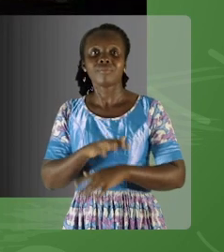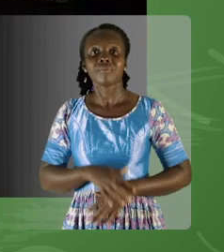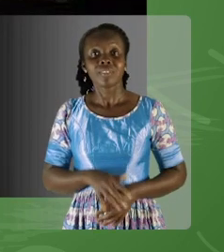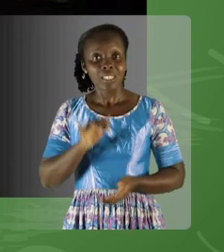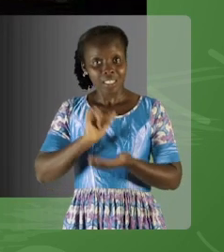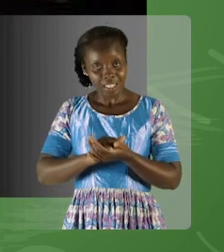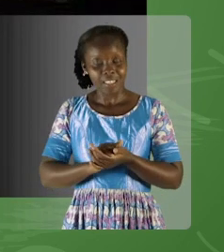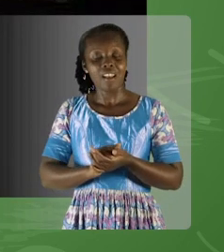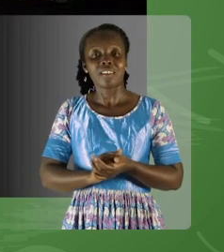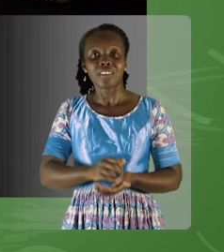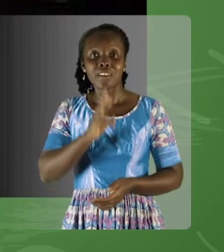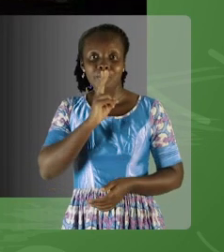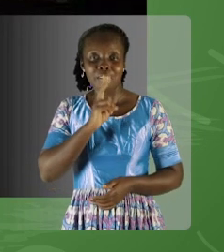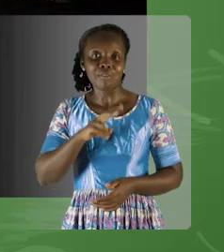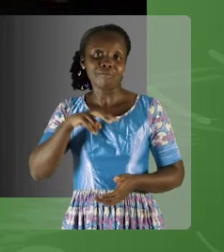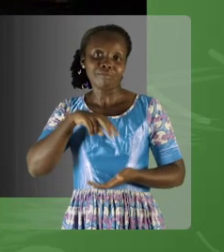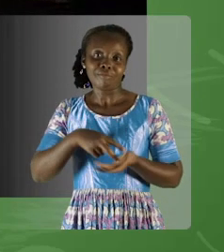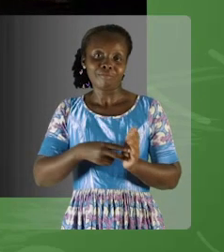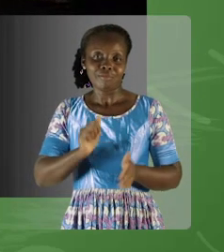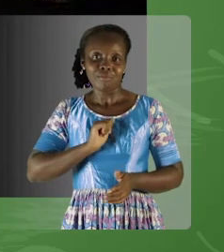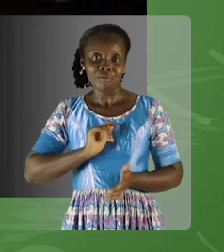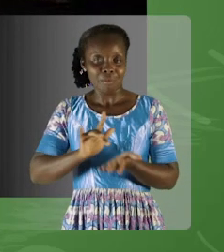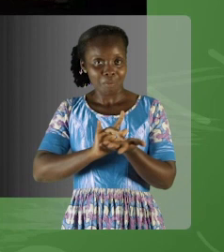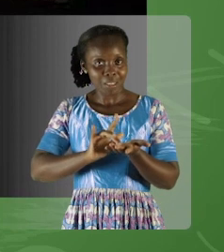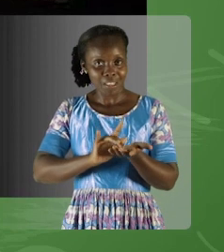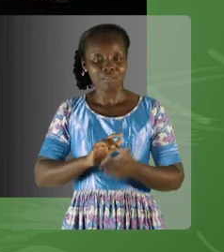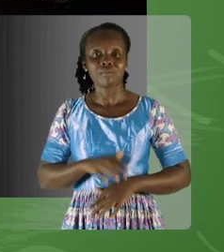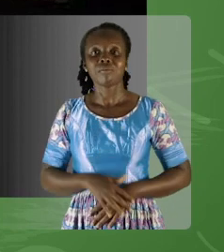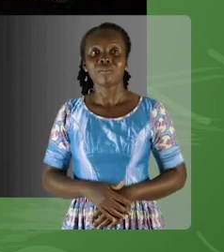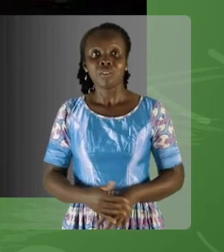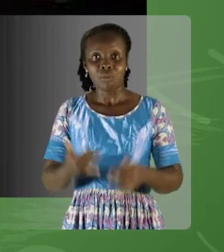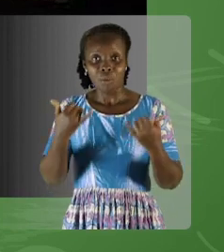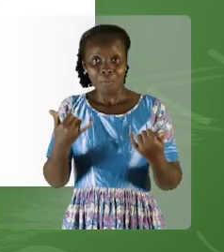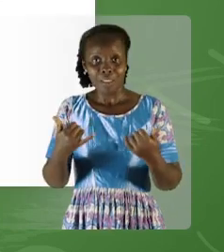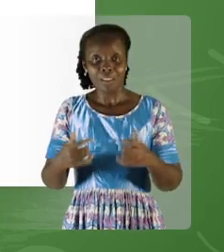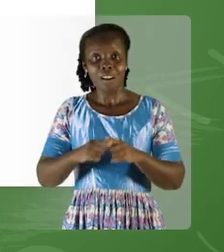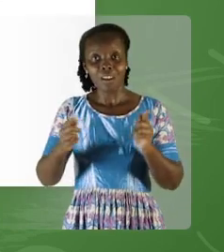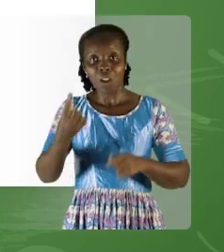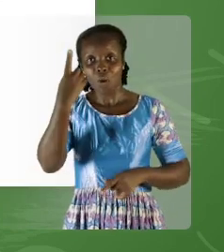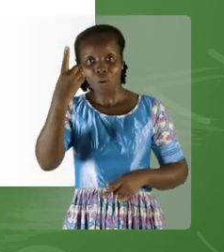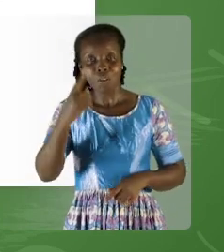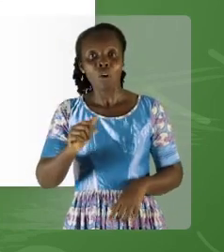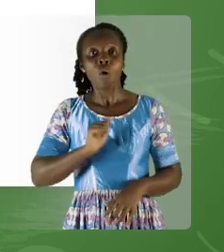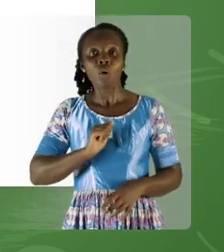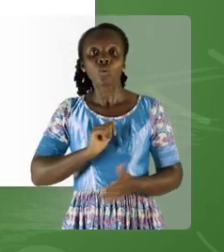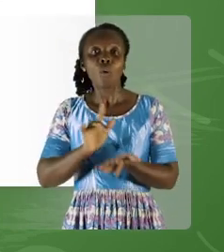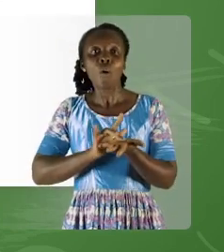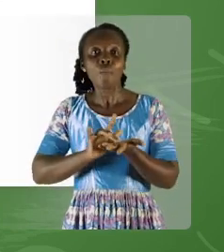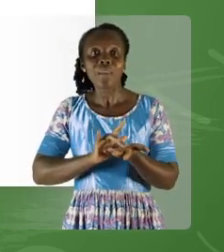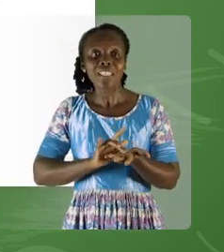C'est l'automédication. Donc, en grand 1, nous voyons